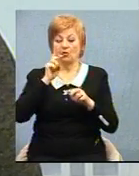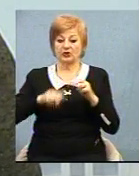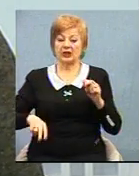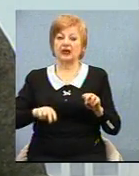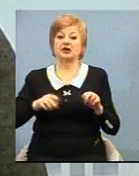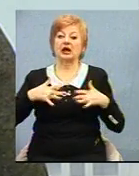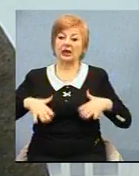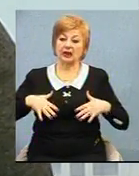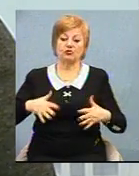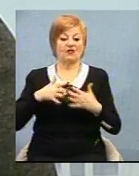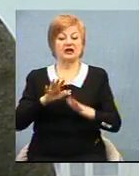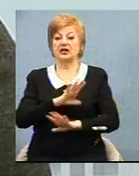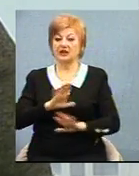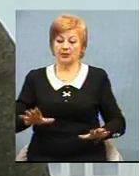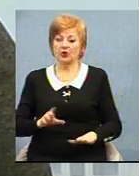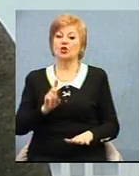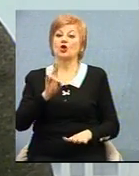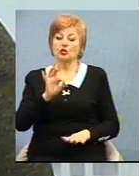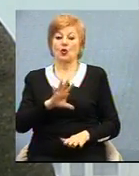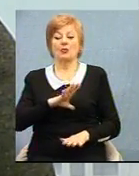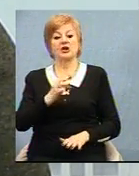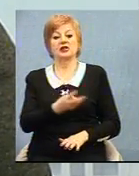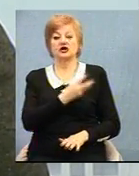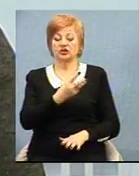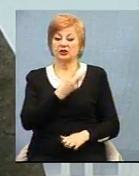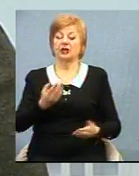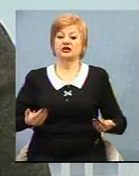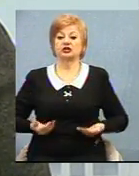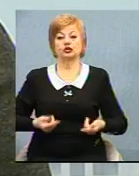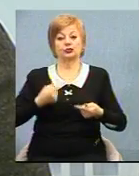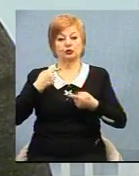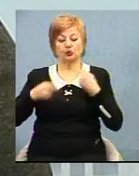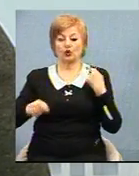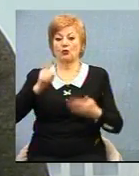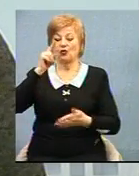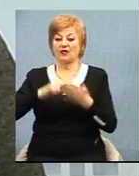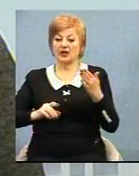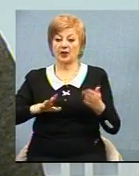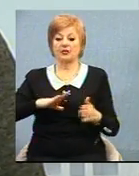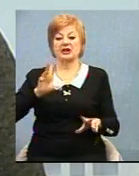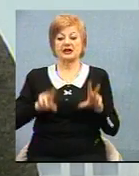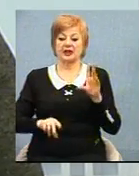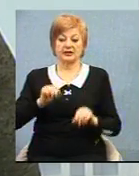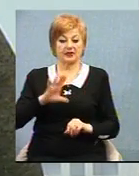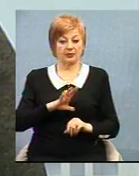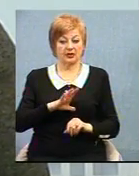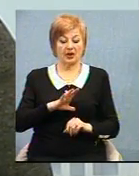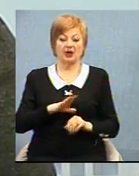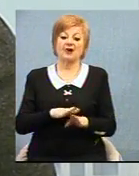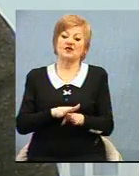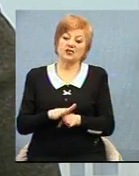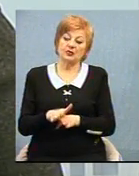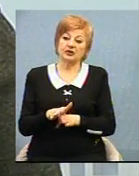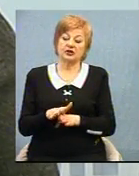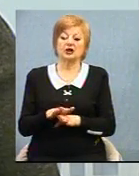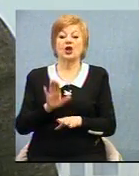війни. Було бажання жити по-іншому, була віра і надія. Чи справдилися вони? Що маємо по